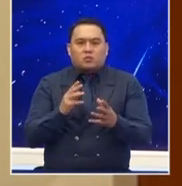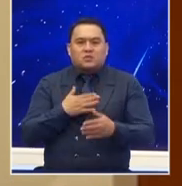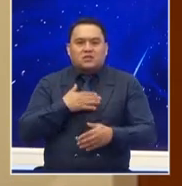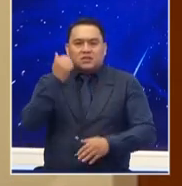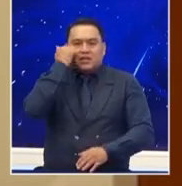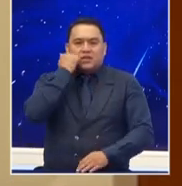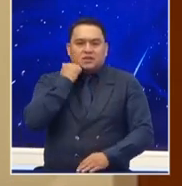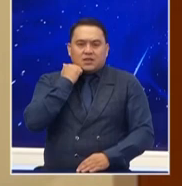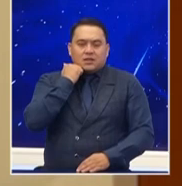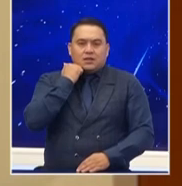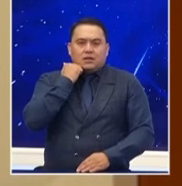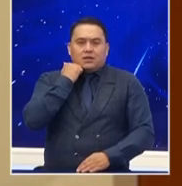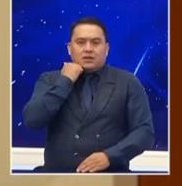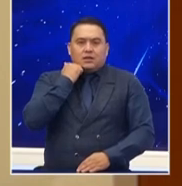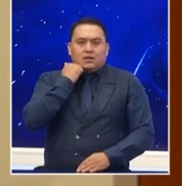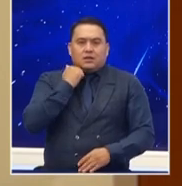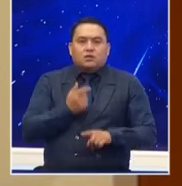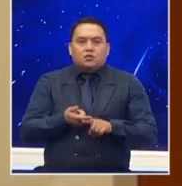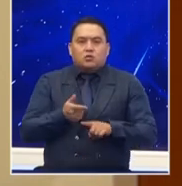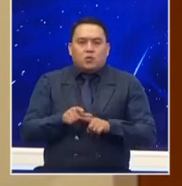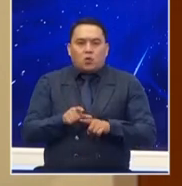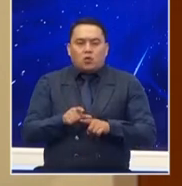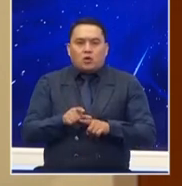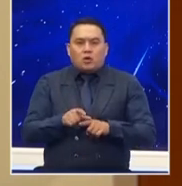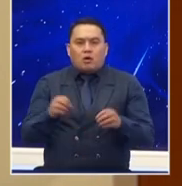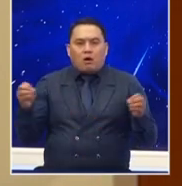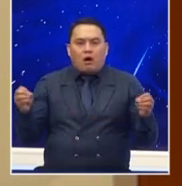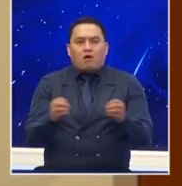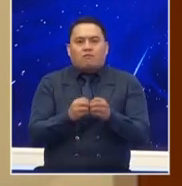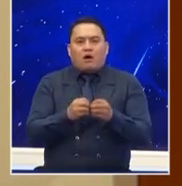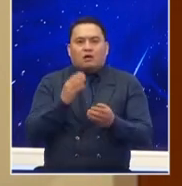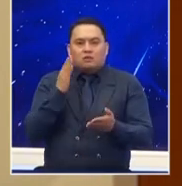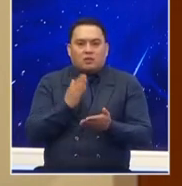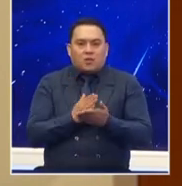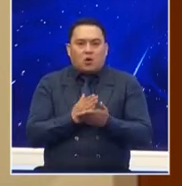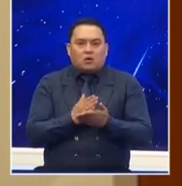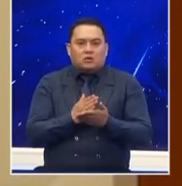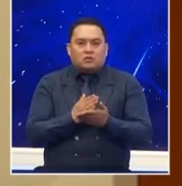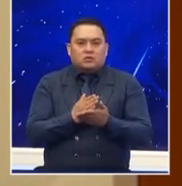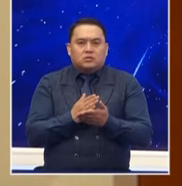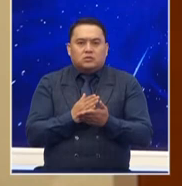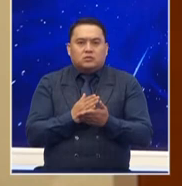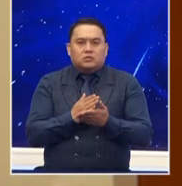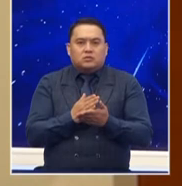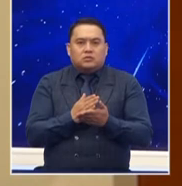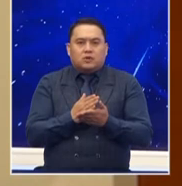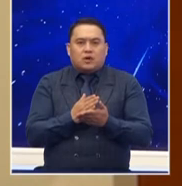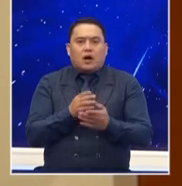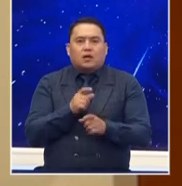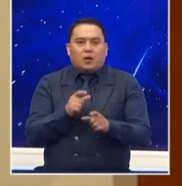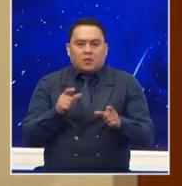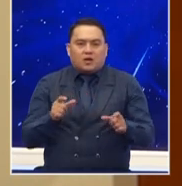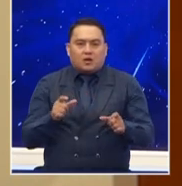ескі. Ескі болғаннан кейін көп авариялары болады, ДТП-ға ұшырайды,